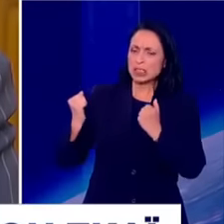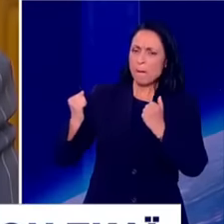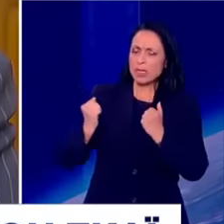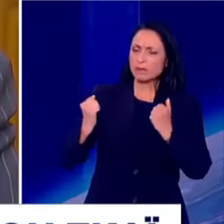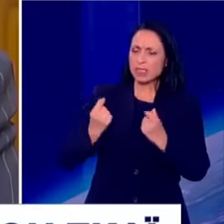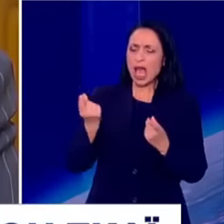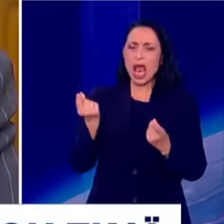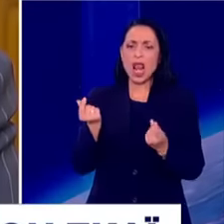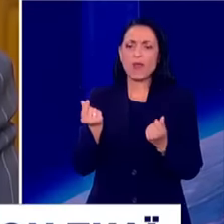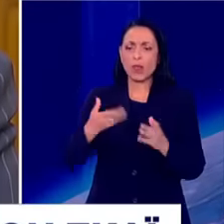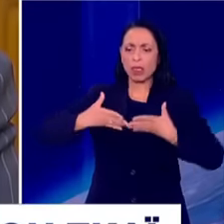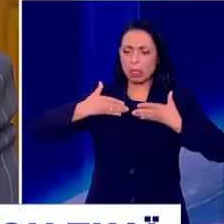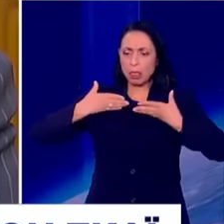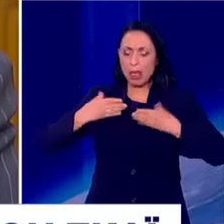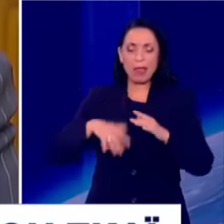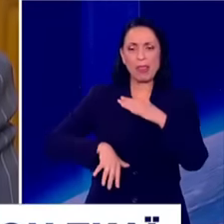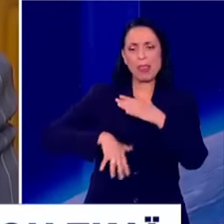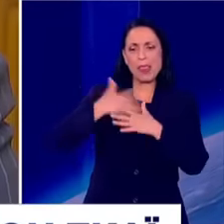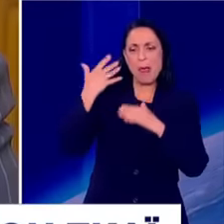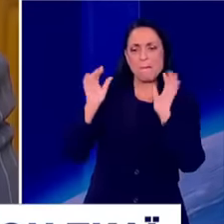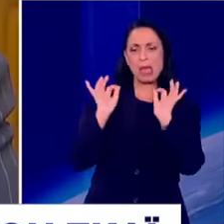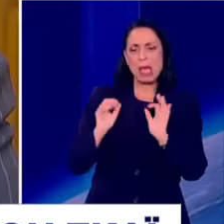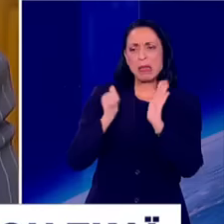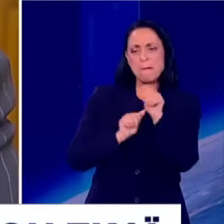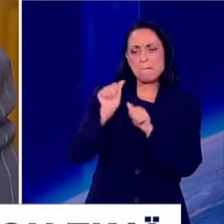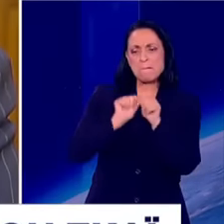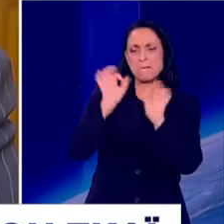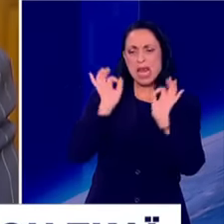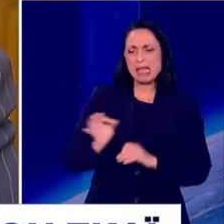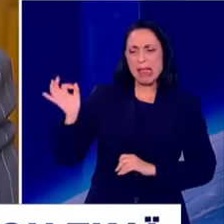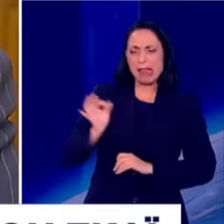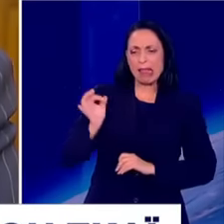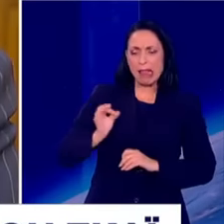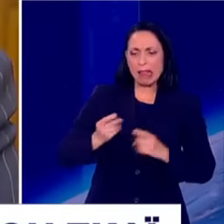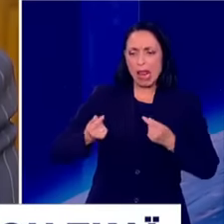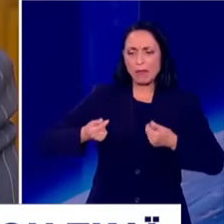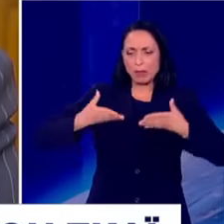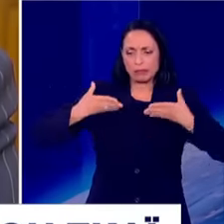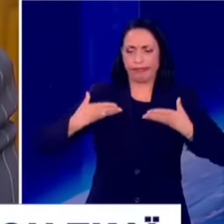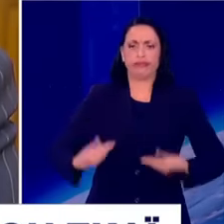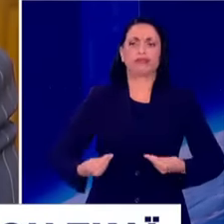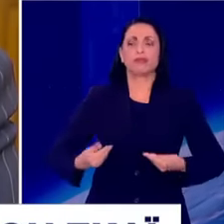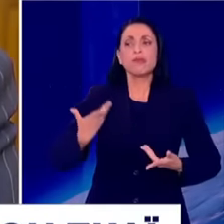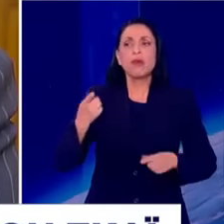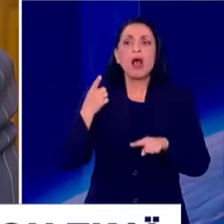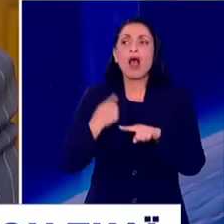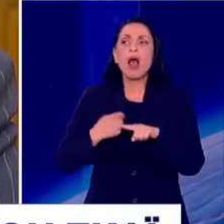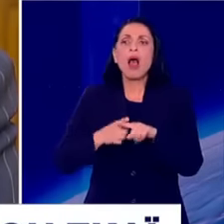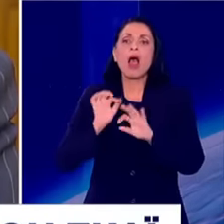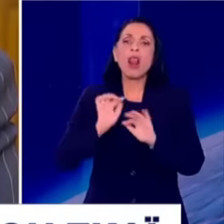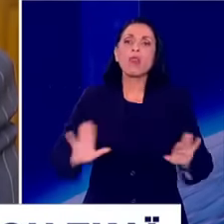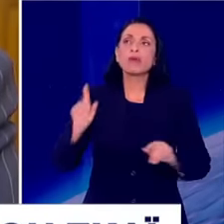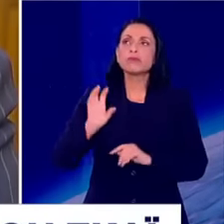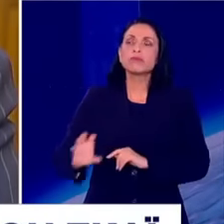τελειώνουν λίγο μετά τα μέσα του μήνα, όπως λένε οι έρευνες. Και η Ελλάδα βρίσκεται